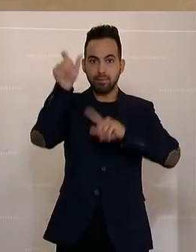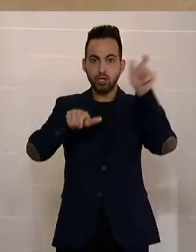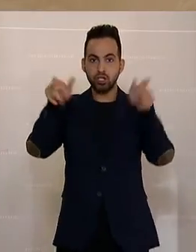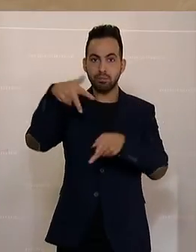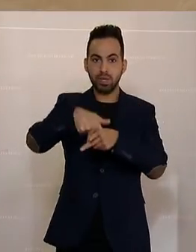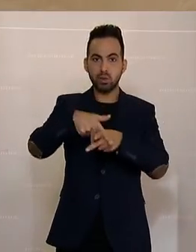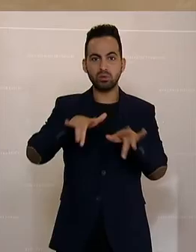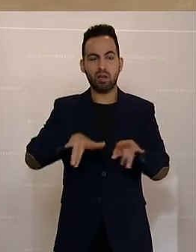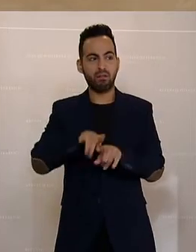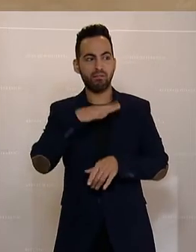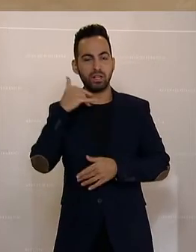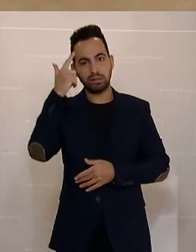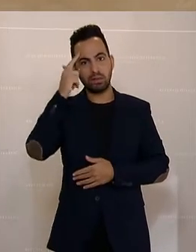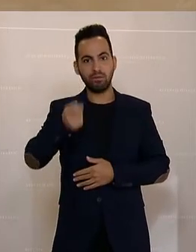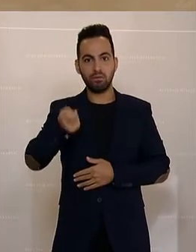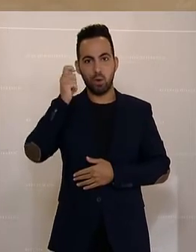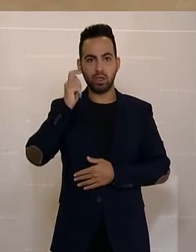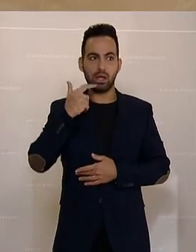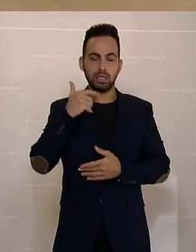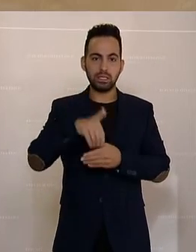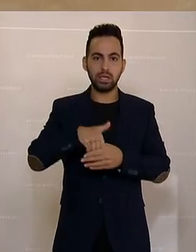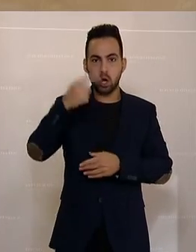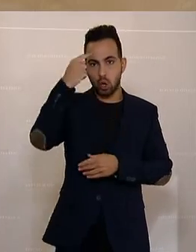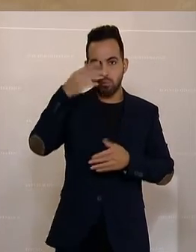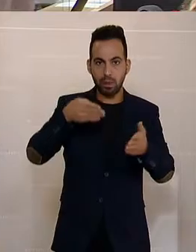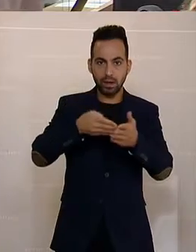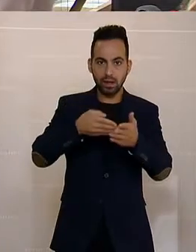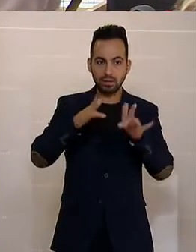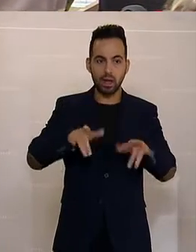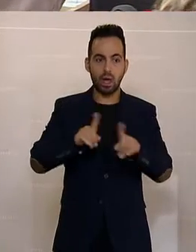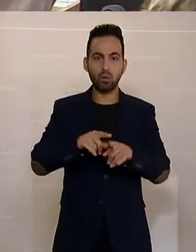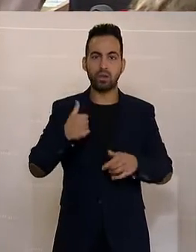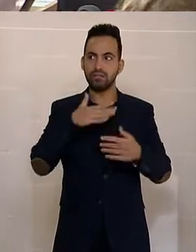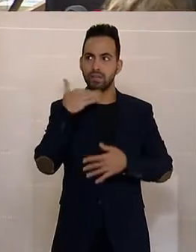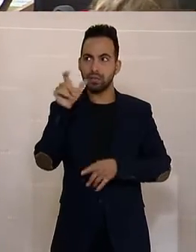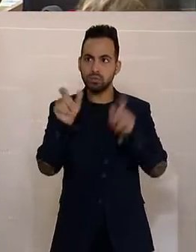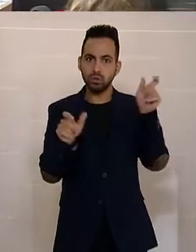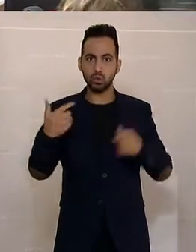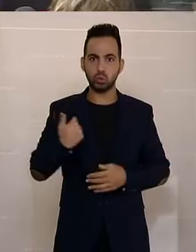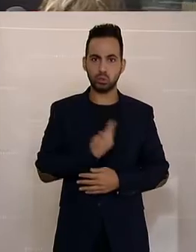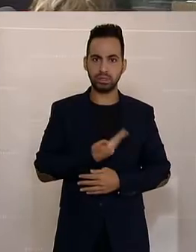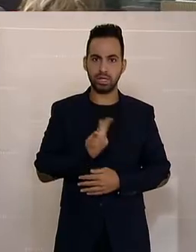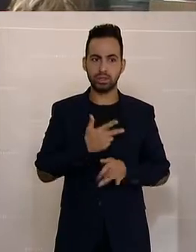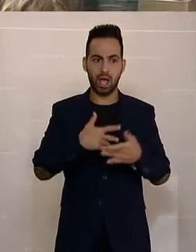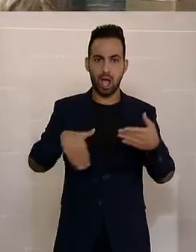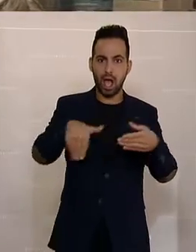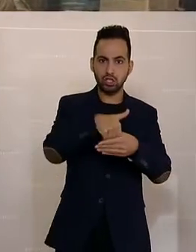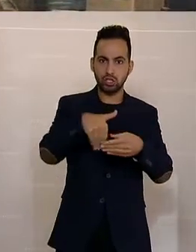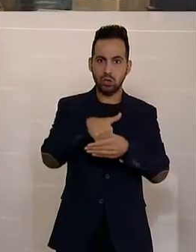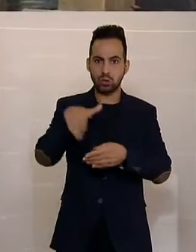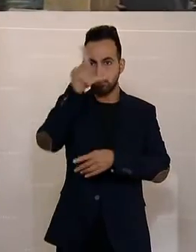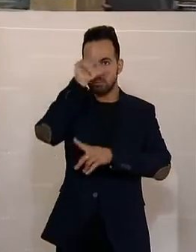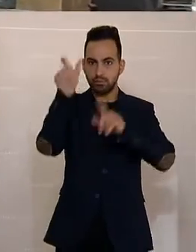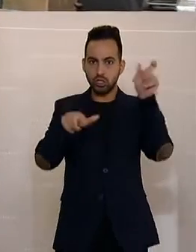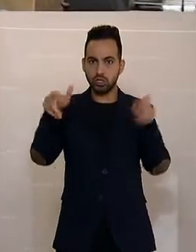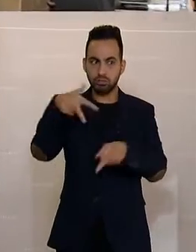mit Vorbehalten konfrontiert. Barrieren in den Köpfen und Unsicherheiten in Bezug auf Anstellung von Menschen mit Behinderungen